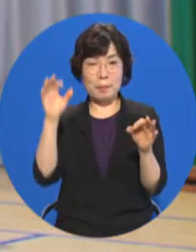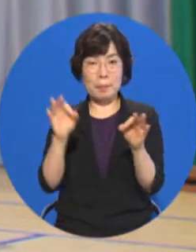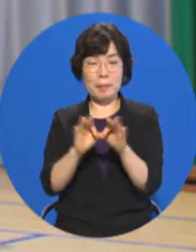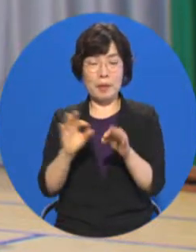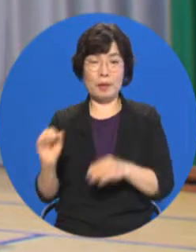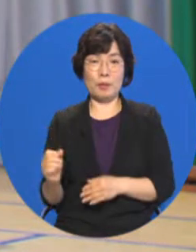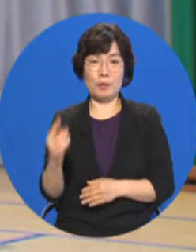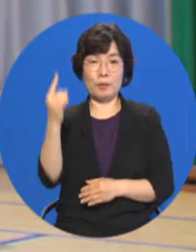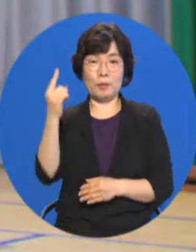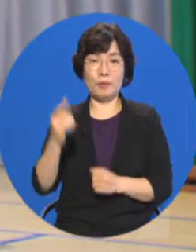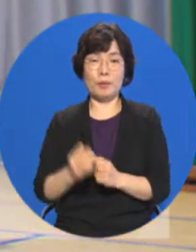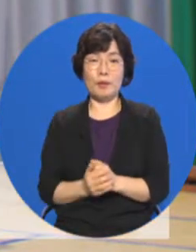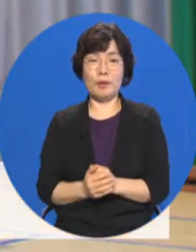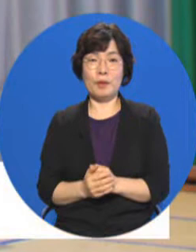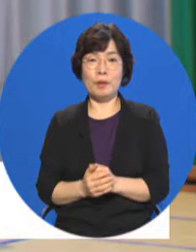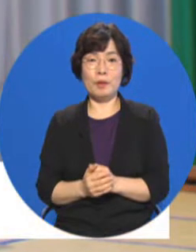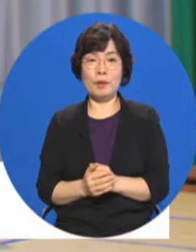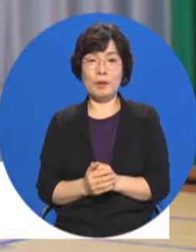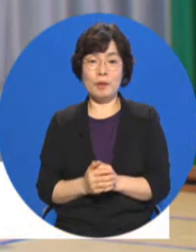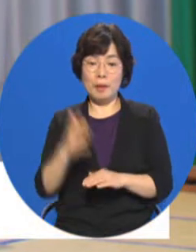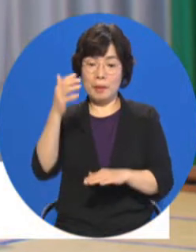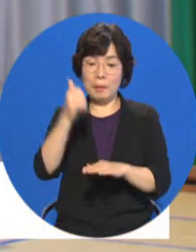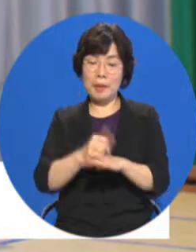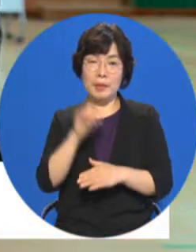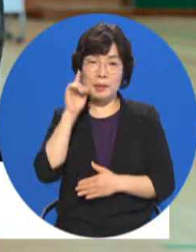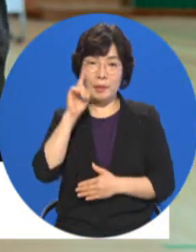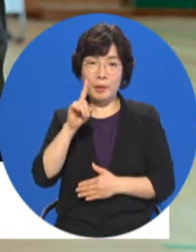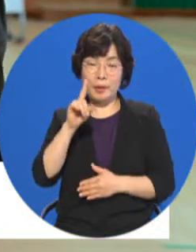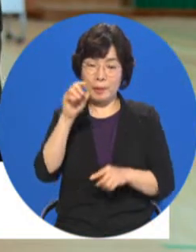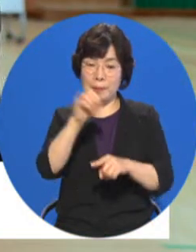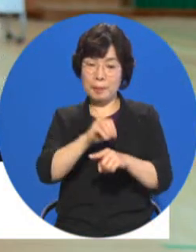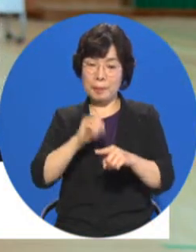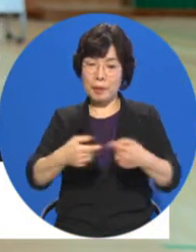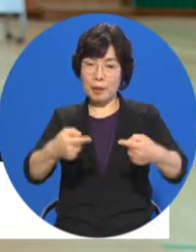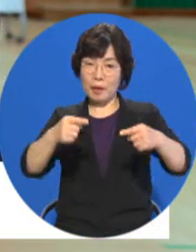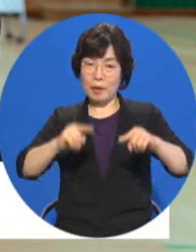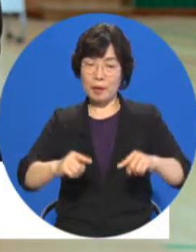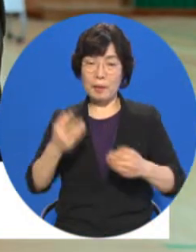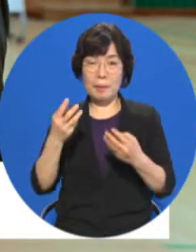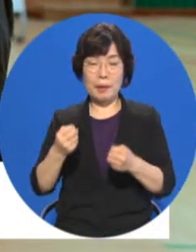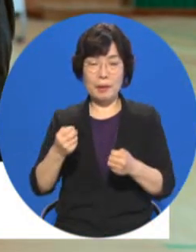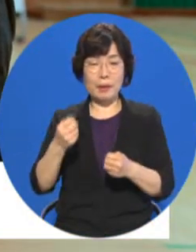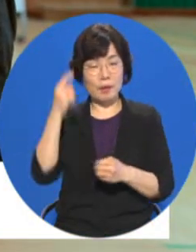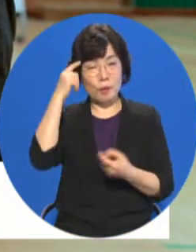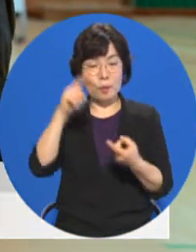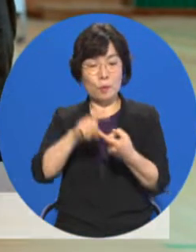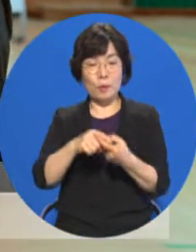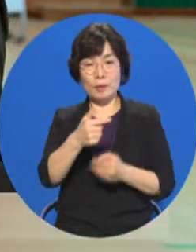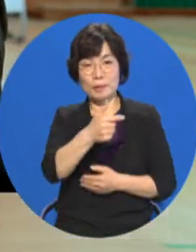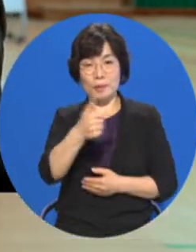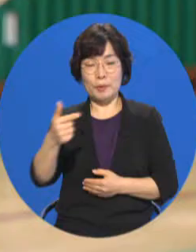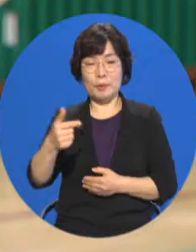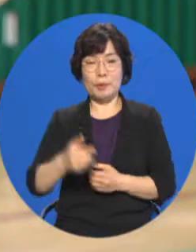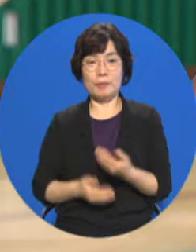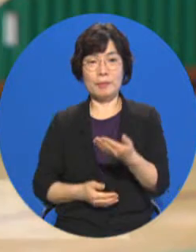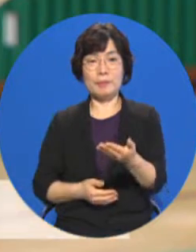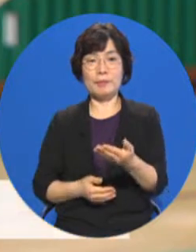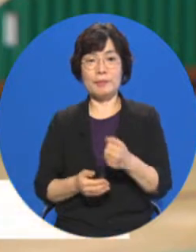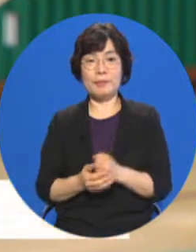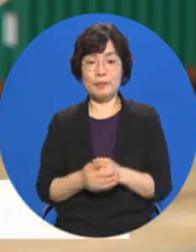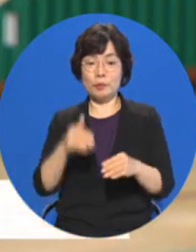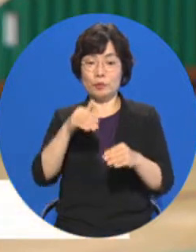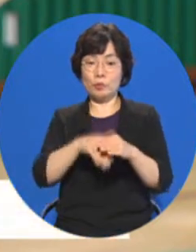나왔습니다 그렇다 보니까 최종 투표 에도 관심이 높아지고 있는데 선보다 구조 어떻게 전망하고 계십니까 4